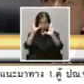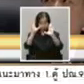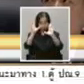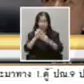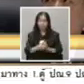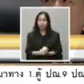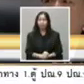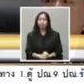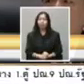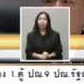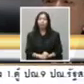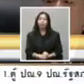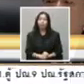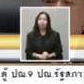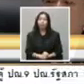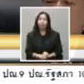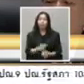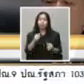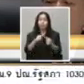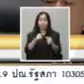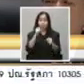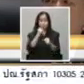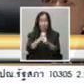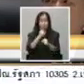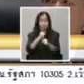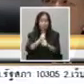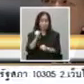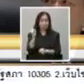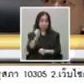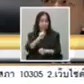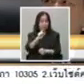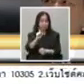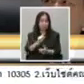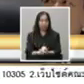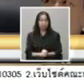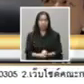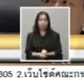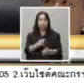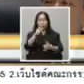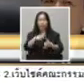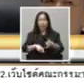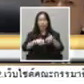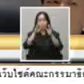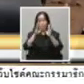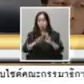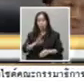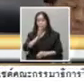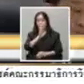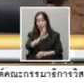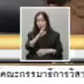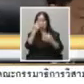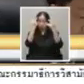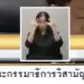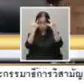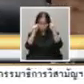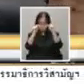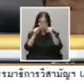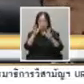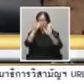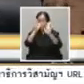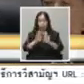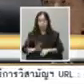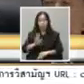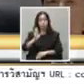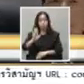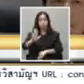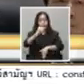ครับเพราะนั้นการกระทำที่ของท่านนายกหรือคณะรัฐมนตรีนะของทางสภาน